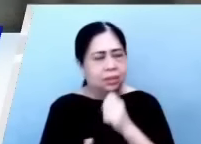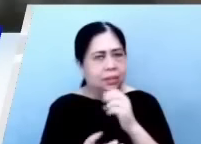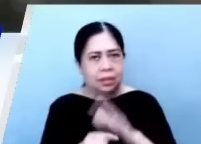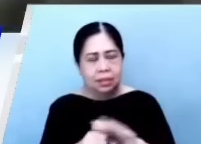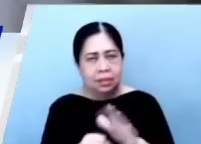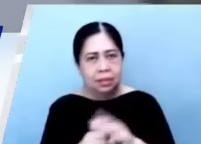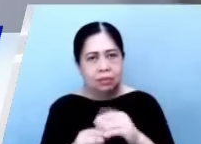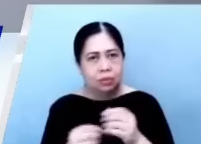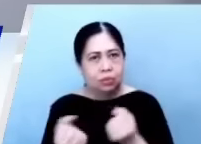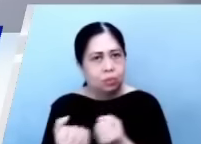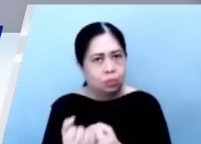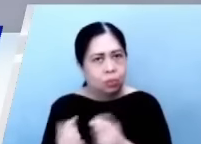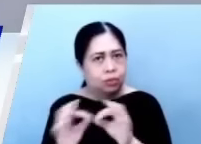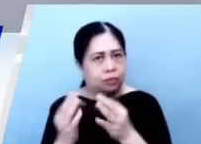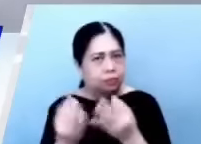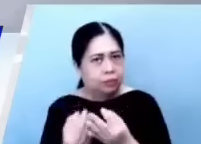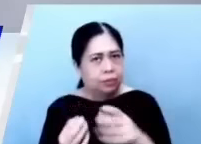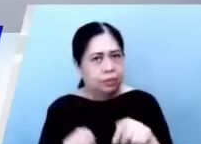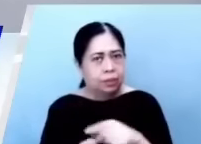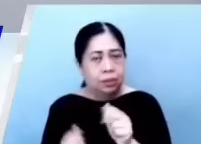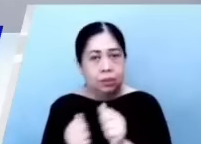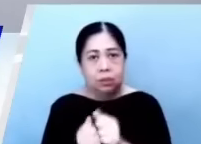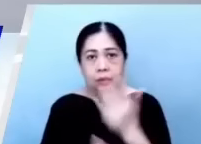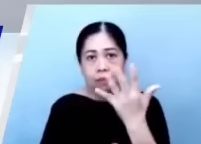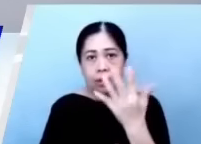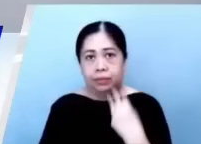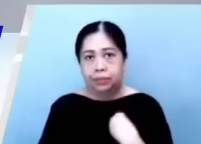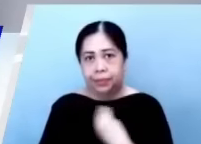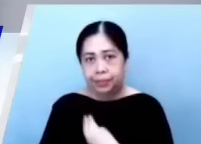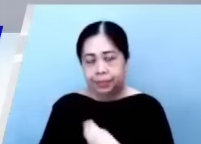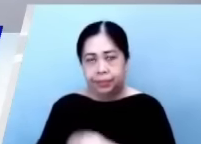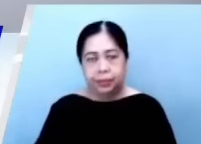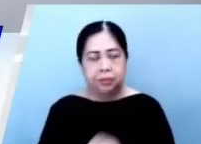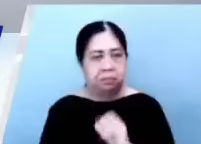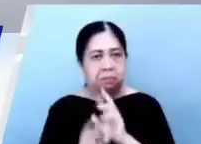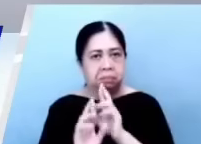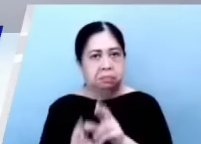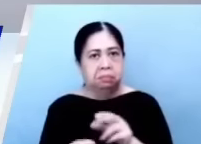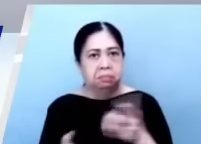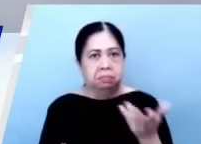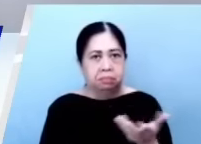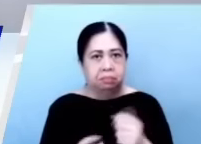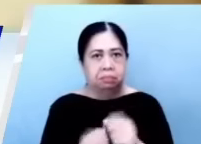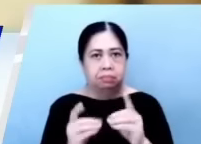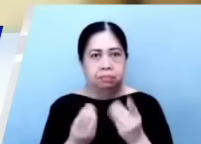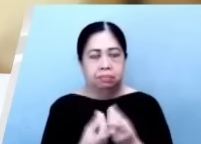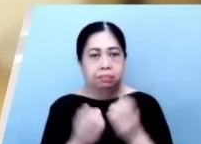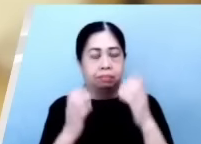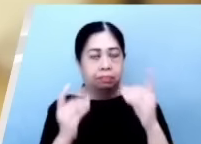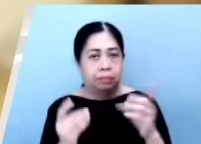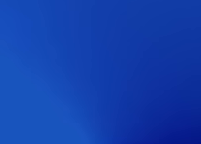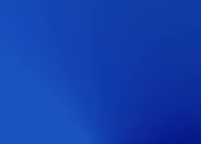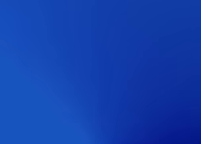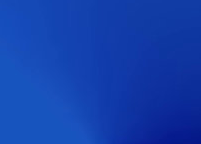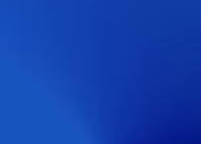ang pangangailangan ng pamilyang may limang miyembro. Wala pang pahayag tungkol dito ang DepEd at Budget